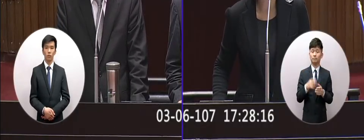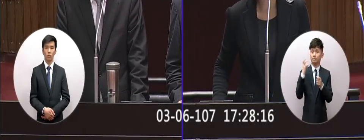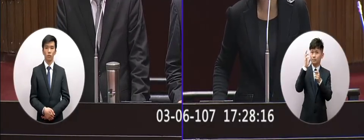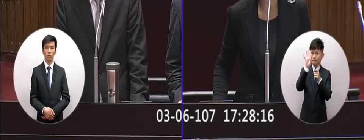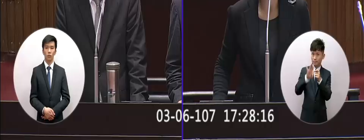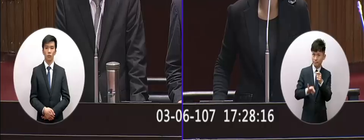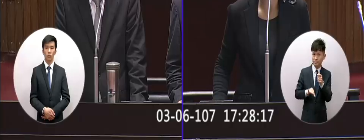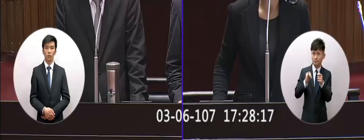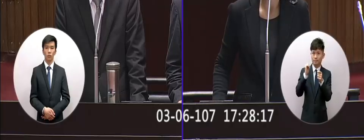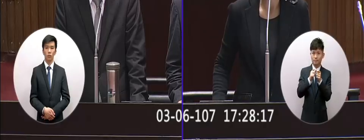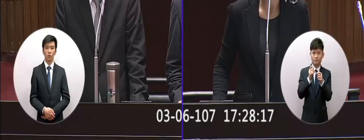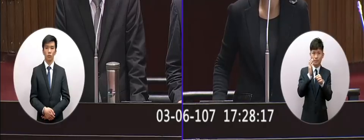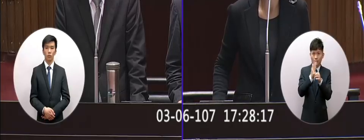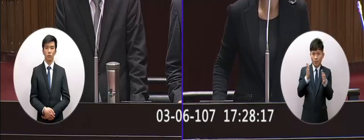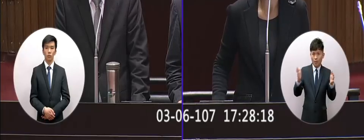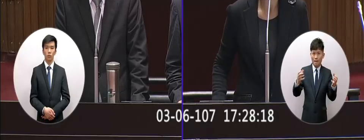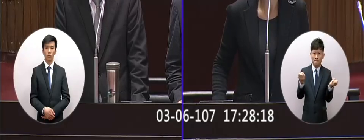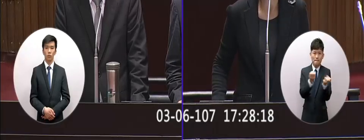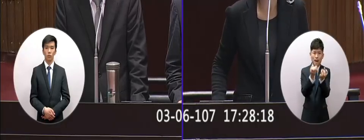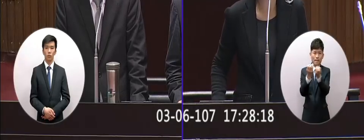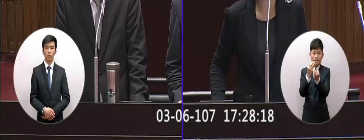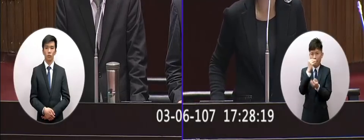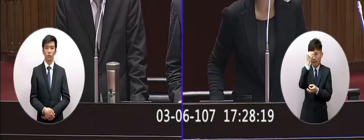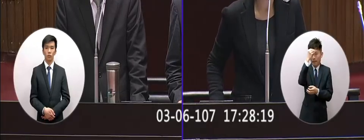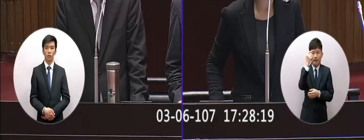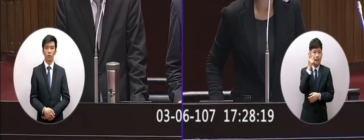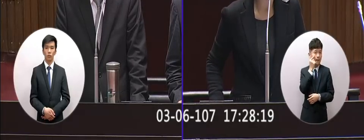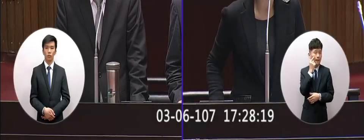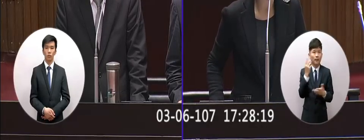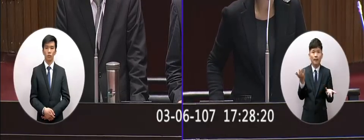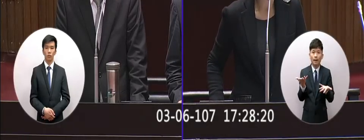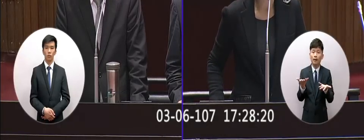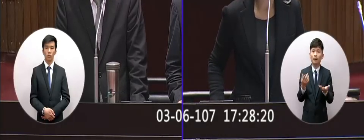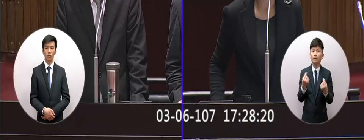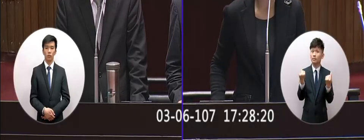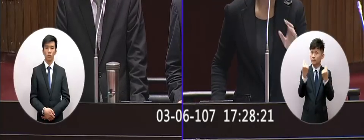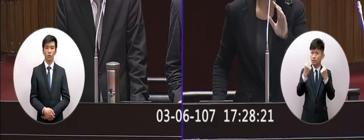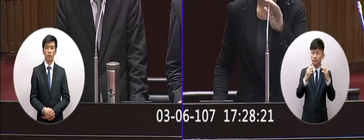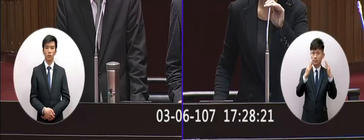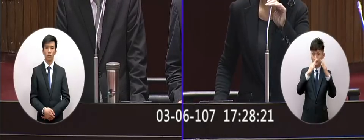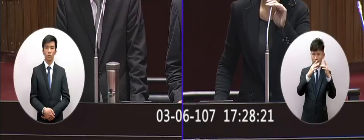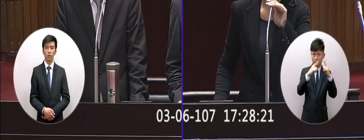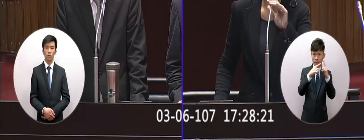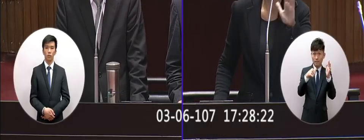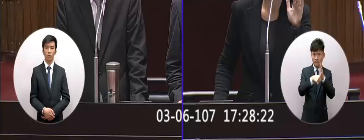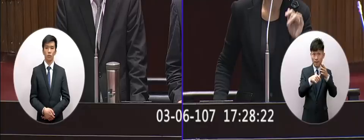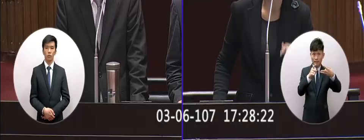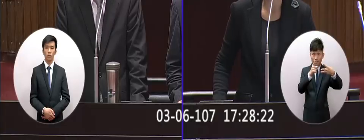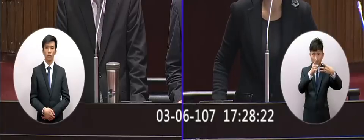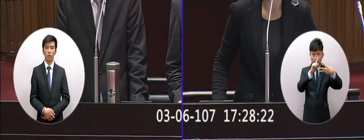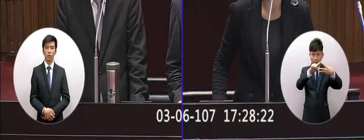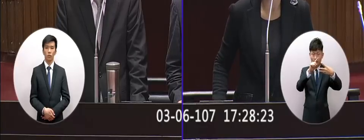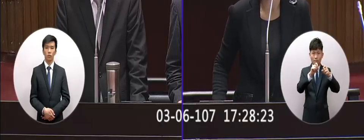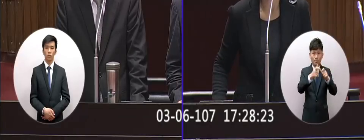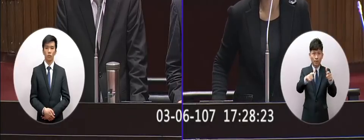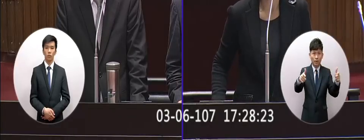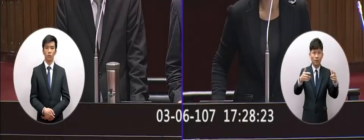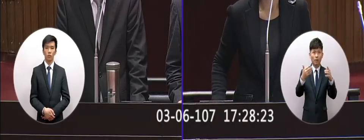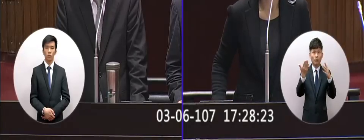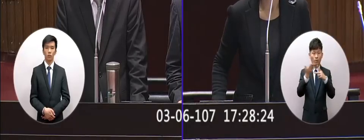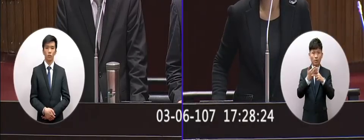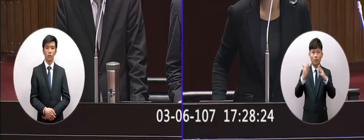十年以来，中间发生很多的悲剧，这个悲剧例如说同一家人不同姓，或是不同家人同